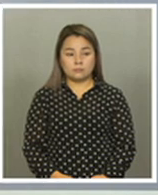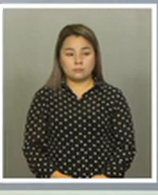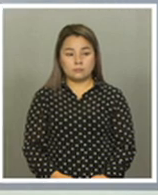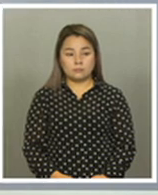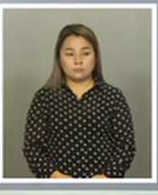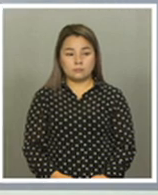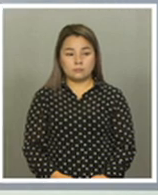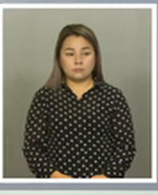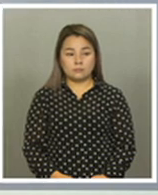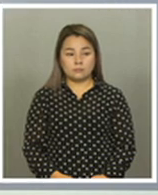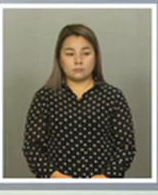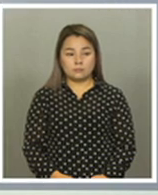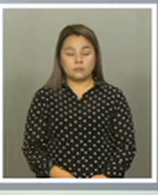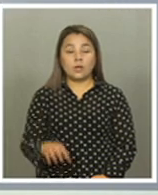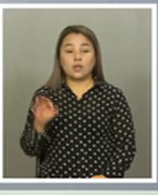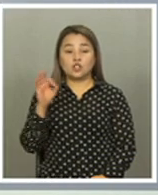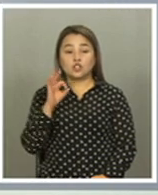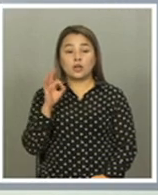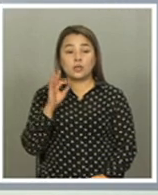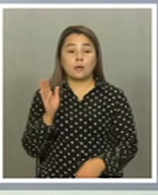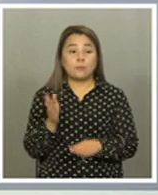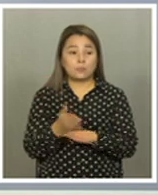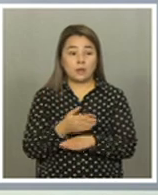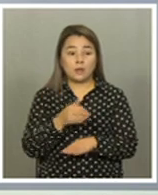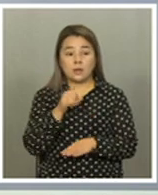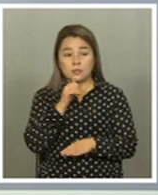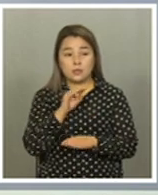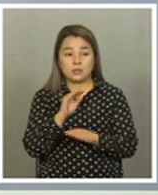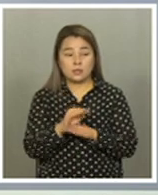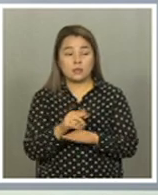Шарды алып тастайық, электронды таразыға гыртасын